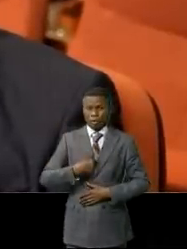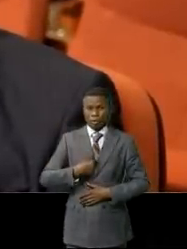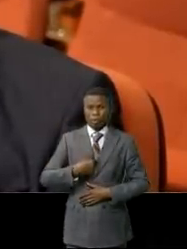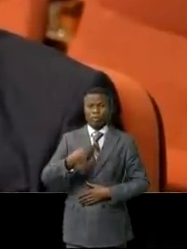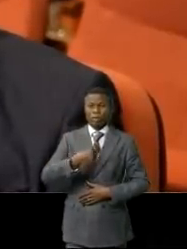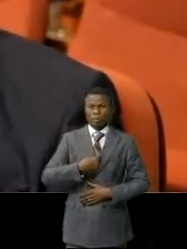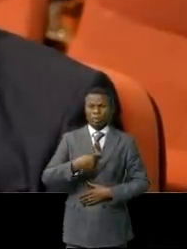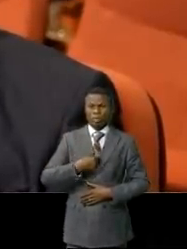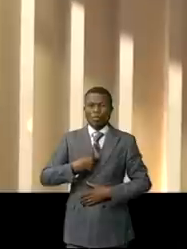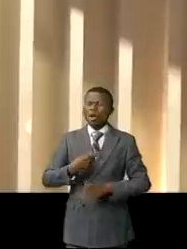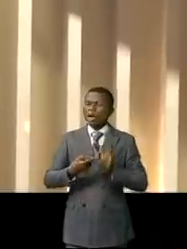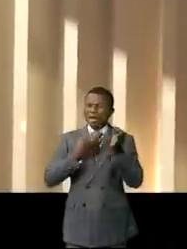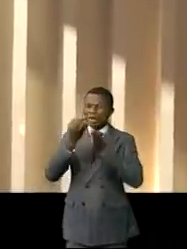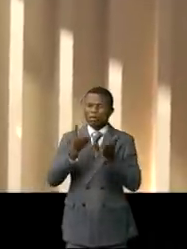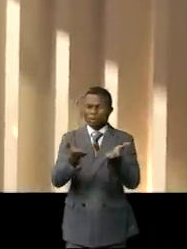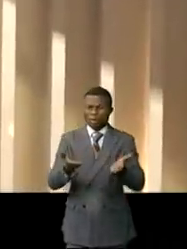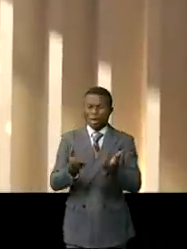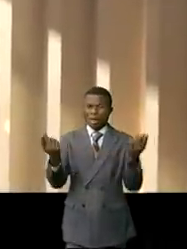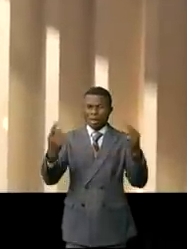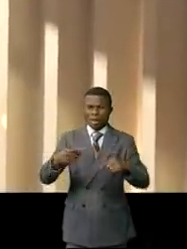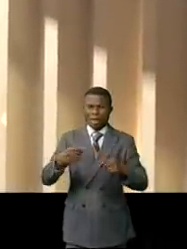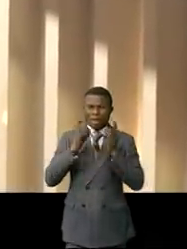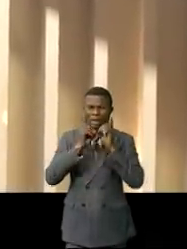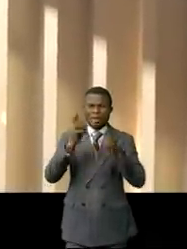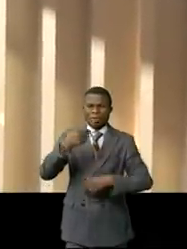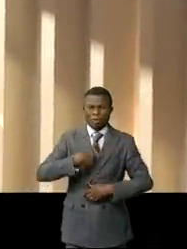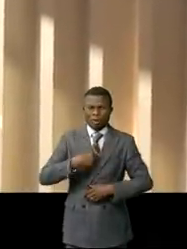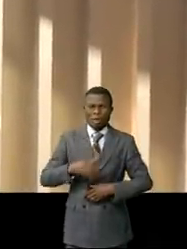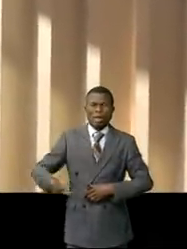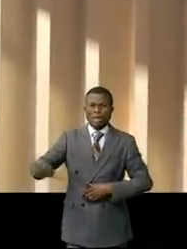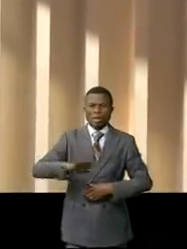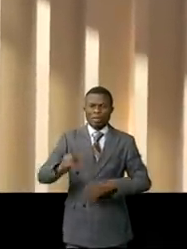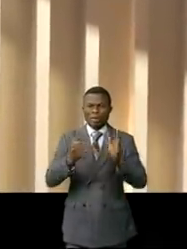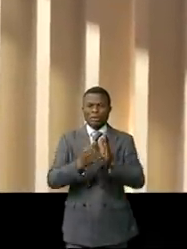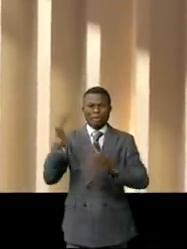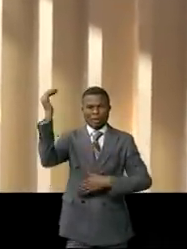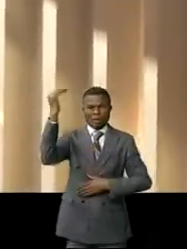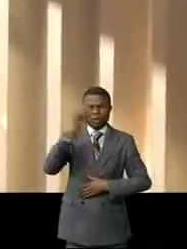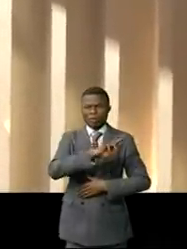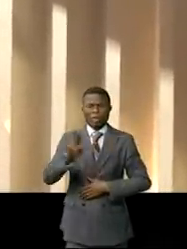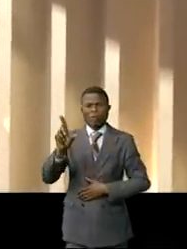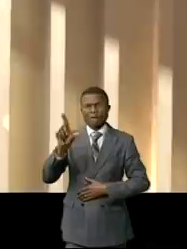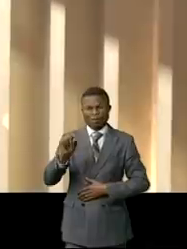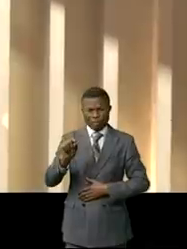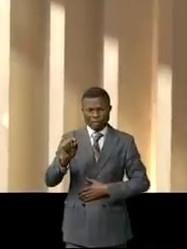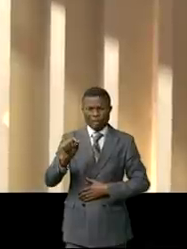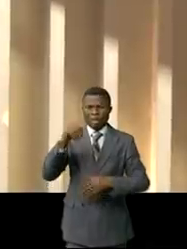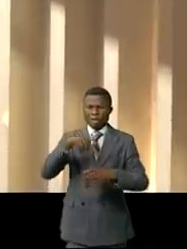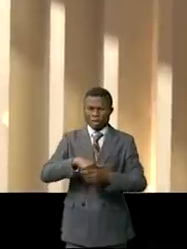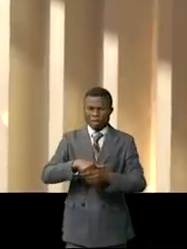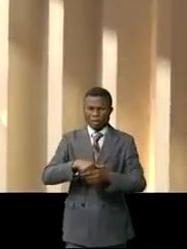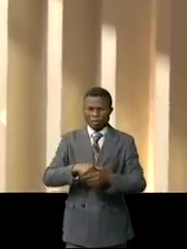amplement explicitée lors de mon discours à la Nation le 6 décembre 2020, à l'issue